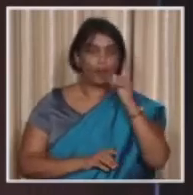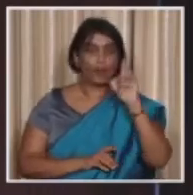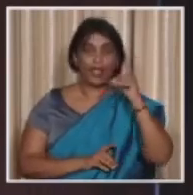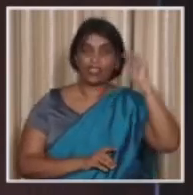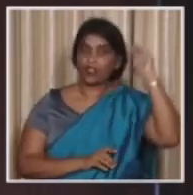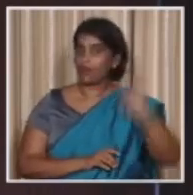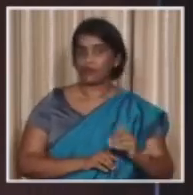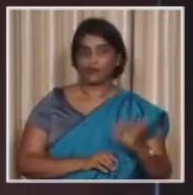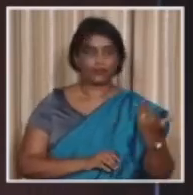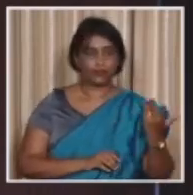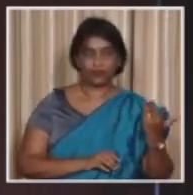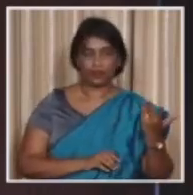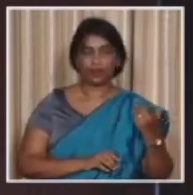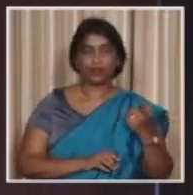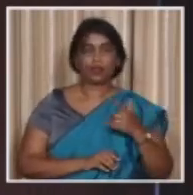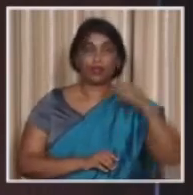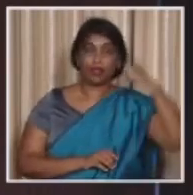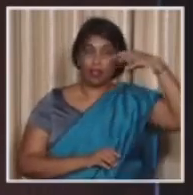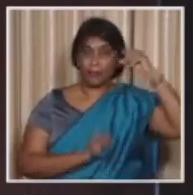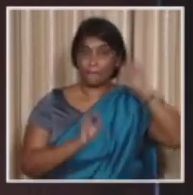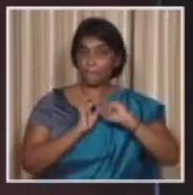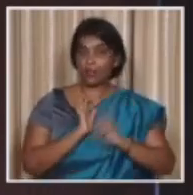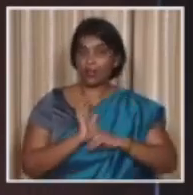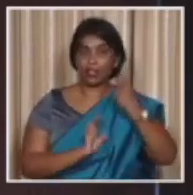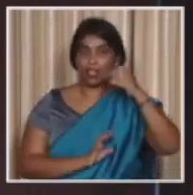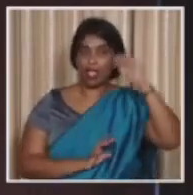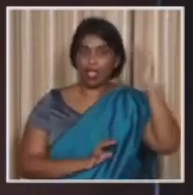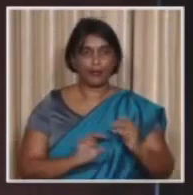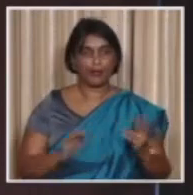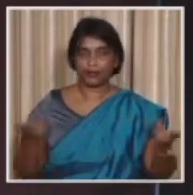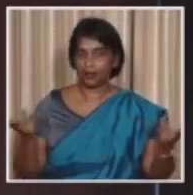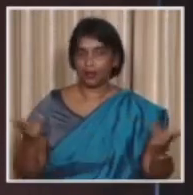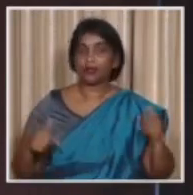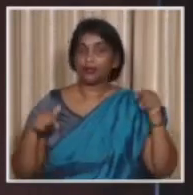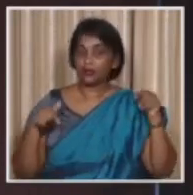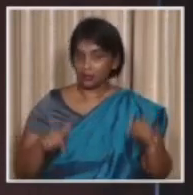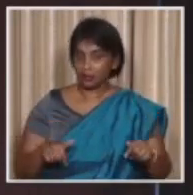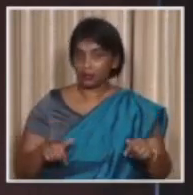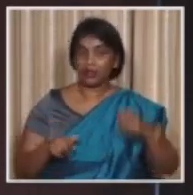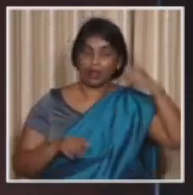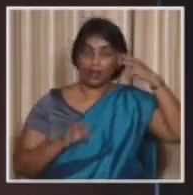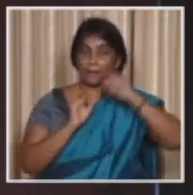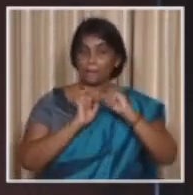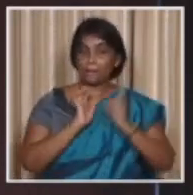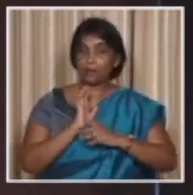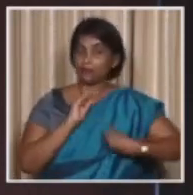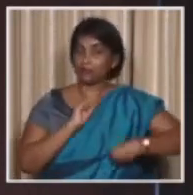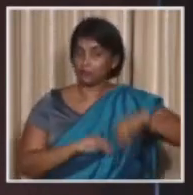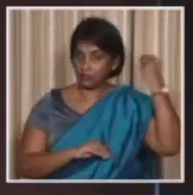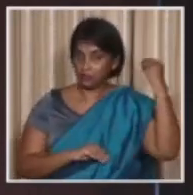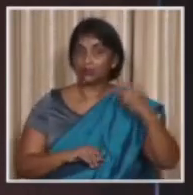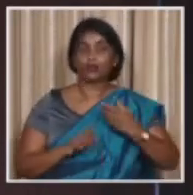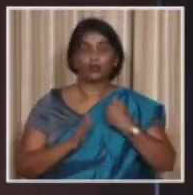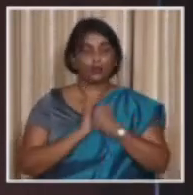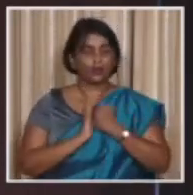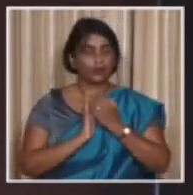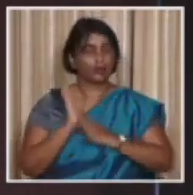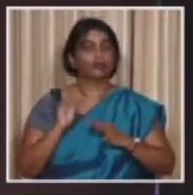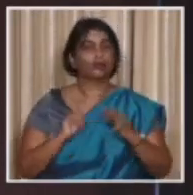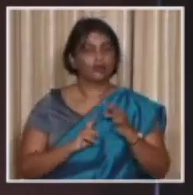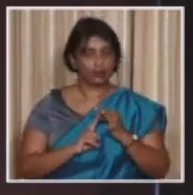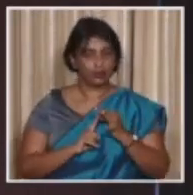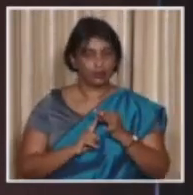70ට බහැලා නැහැ. මේ කරන්ට් බිල රුපියල් 1000ට අඩු වෙලා නැහැ. දැන් කරන්ට් බිල වැඩි වෙච්ච වැඩි විල්ලට ගරු මුලාසනේ